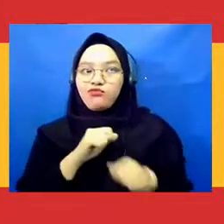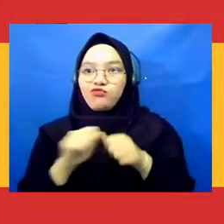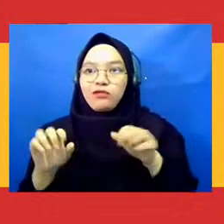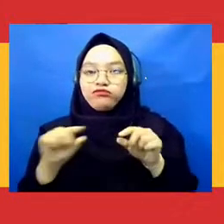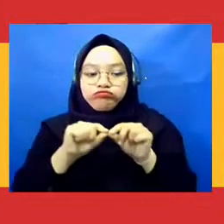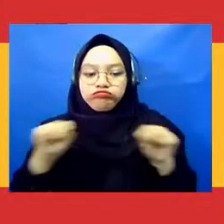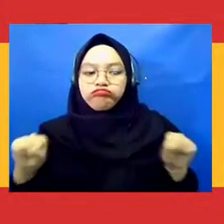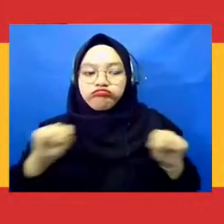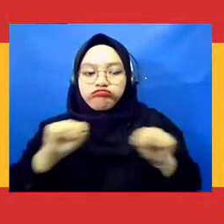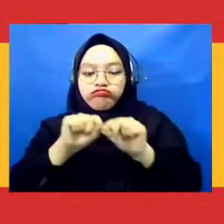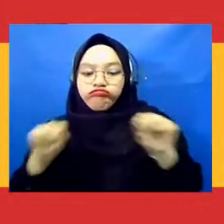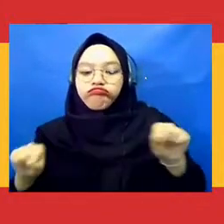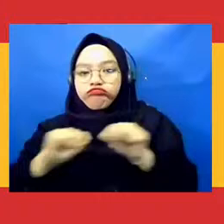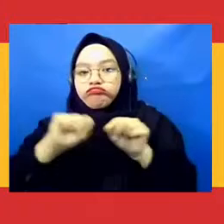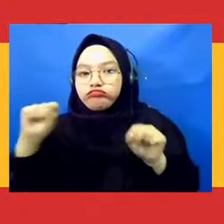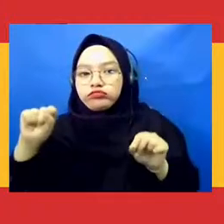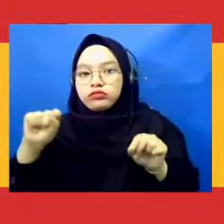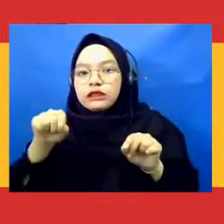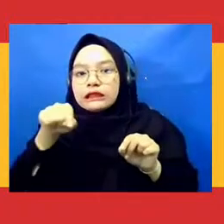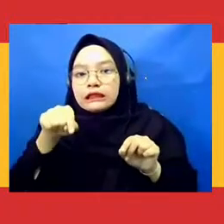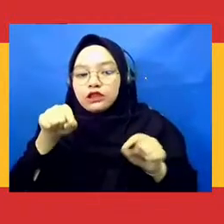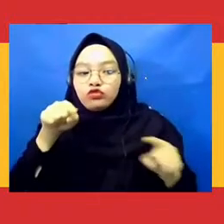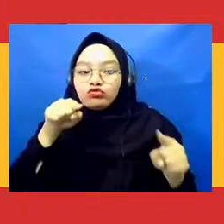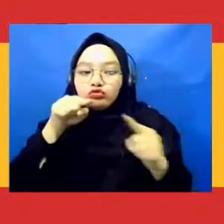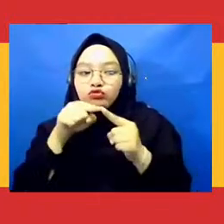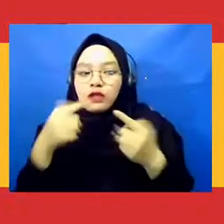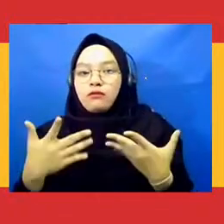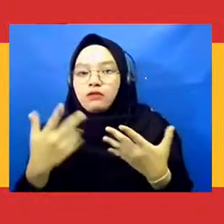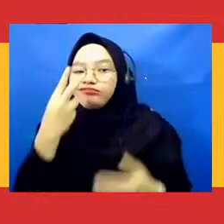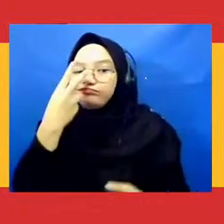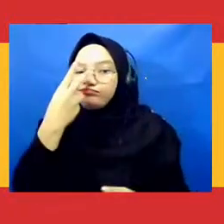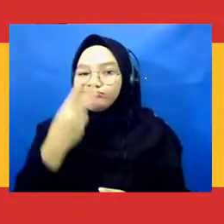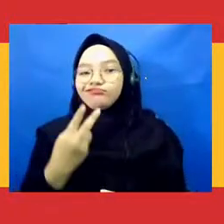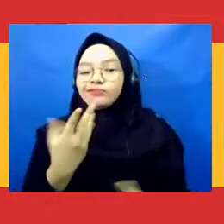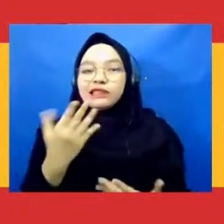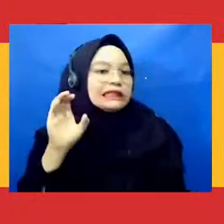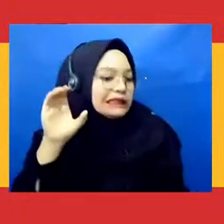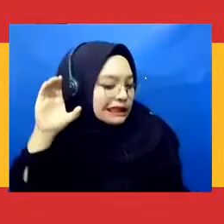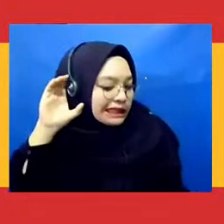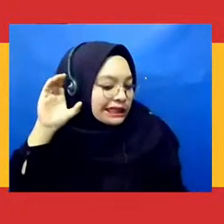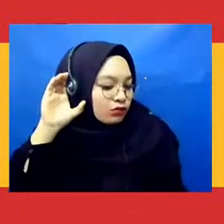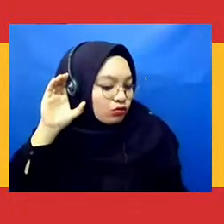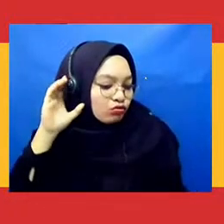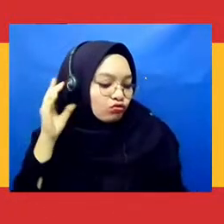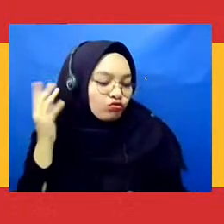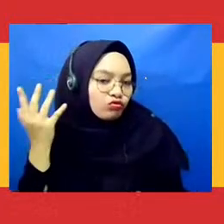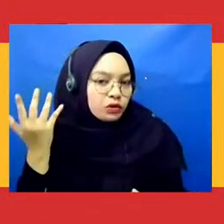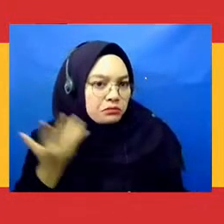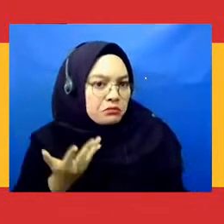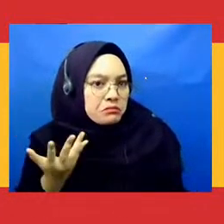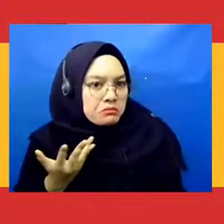Ini untuk melihat isu mana sih yang sebenarnya